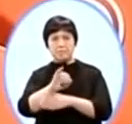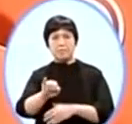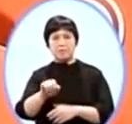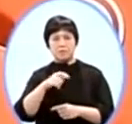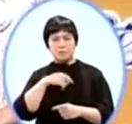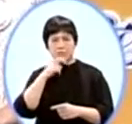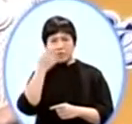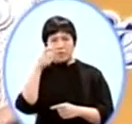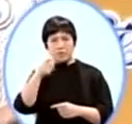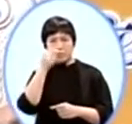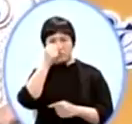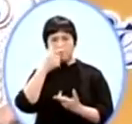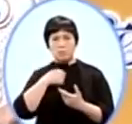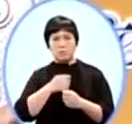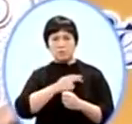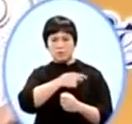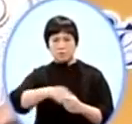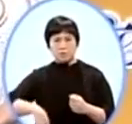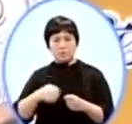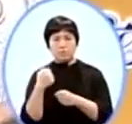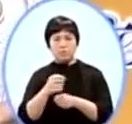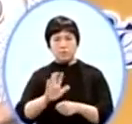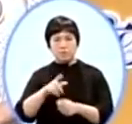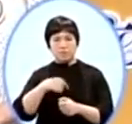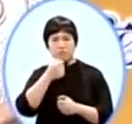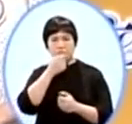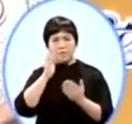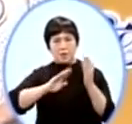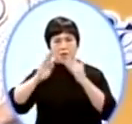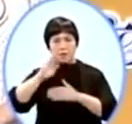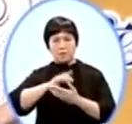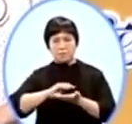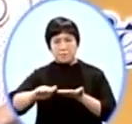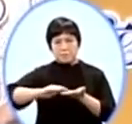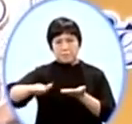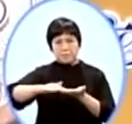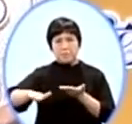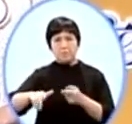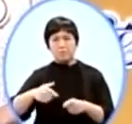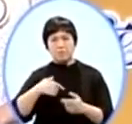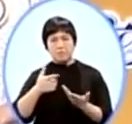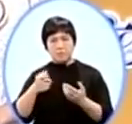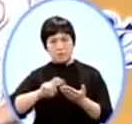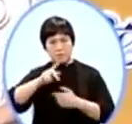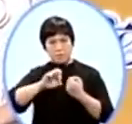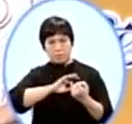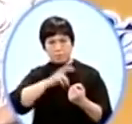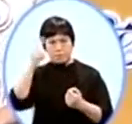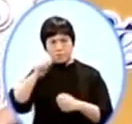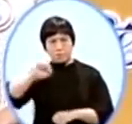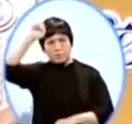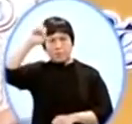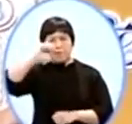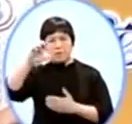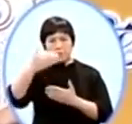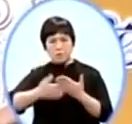同埋我發現咧，你嘅嗜好咧都唔係做立法會議員，你又中意 cosplay 扮忍者又放飆，跟住你喺立法會咧又成日舉